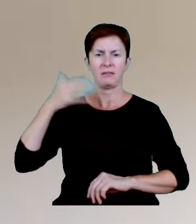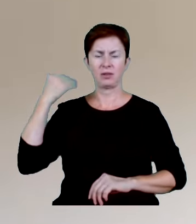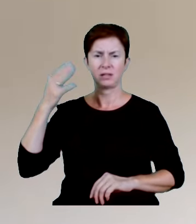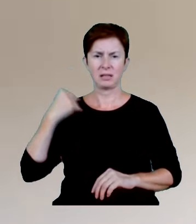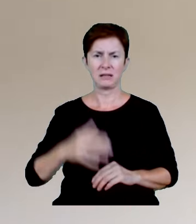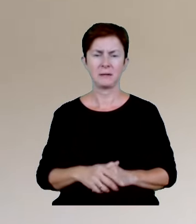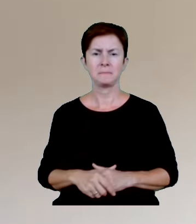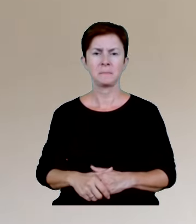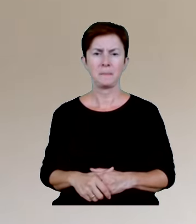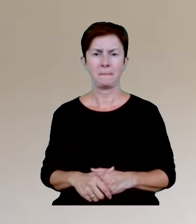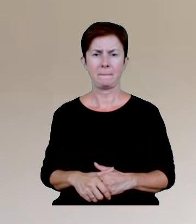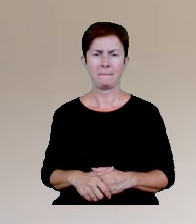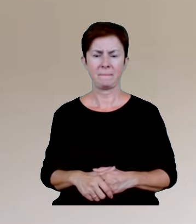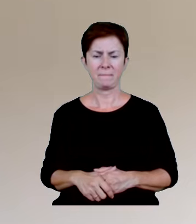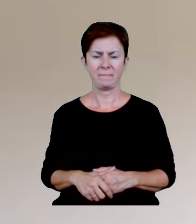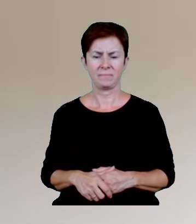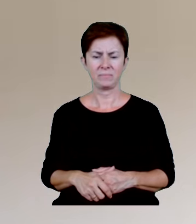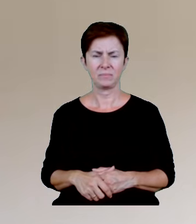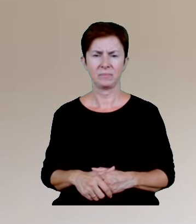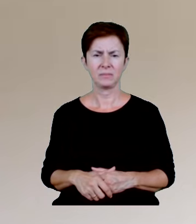o Lechu Wałęsie